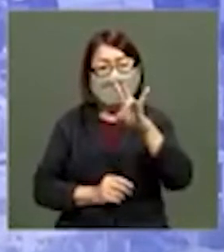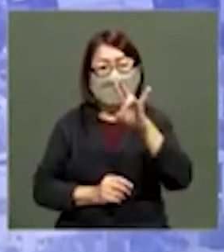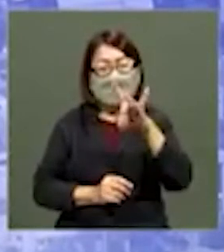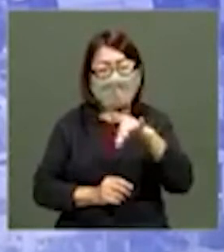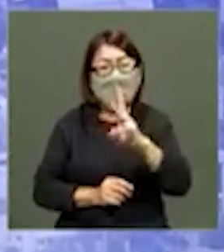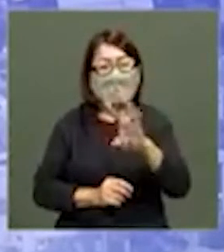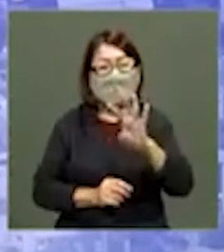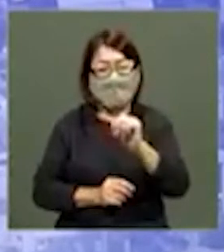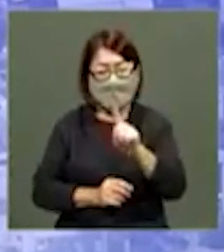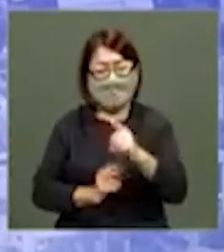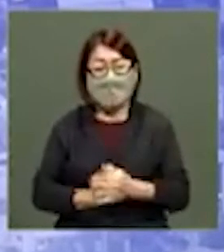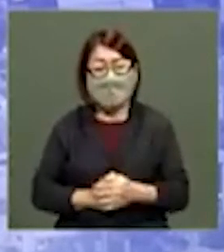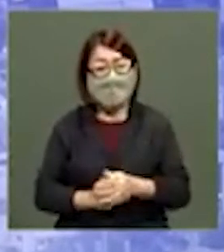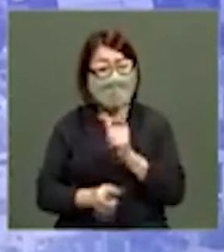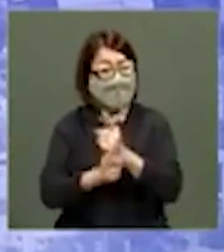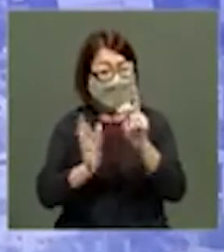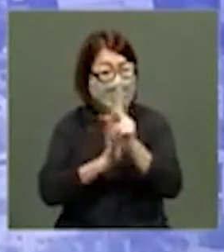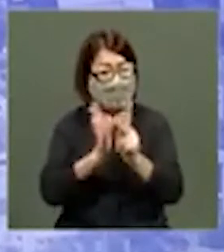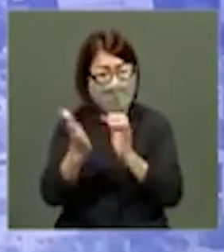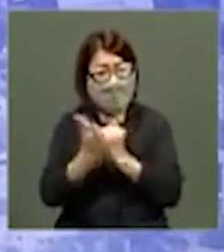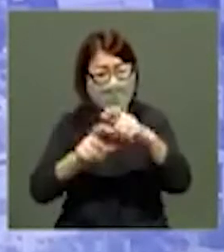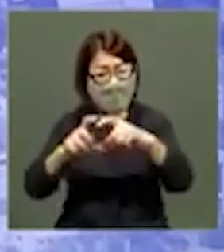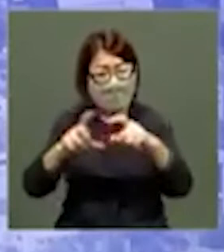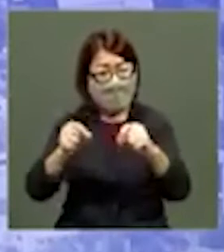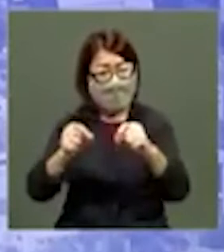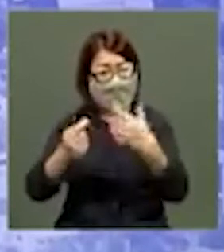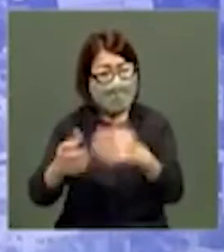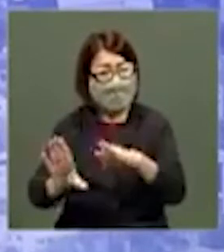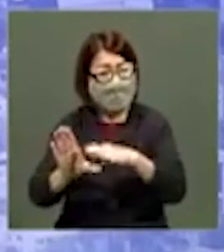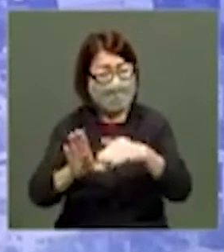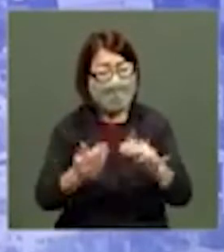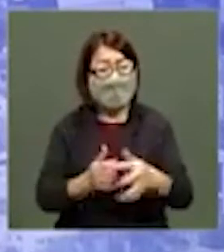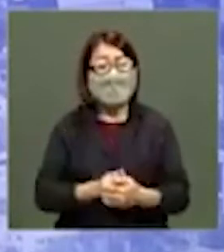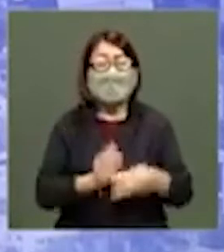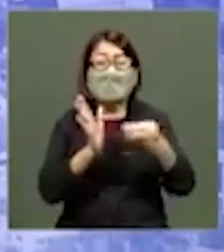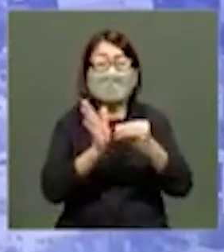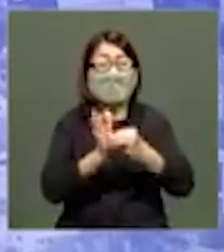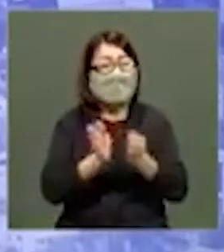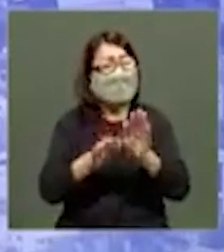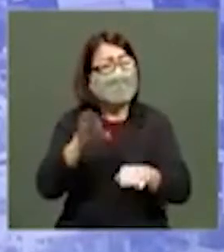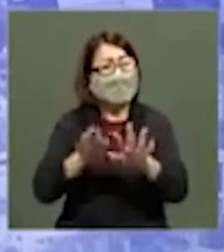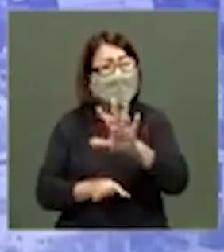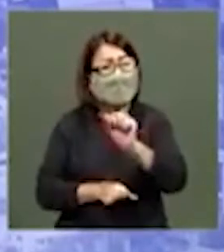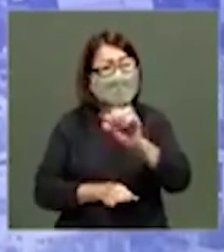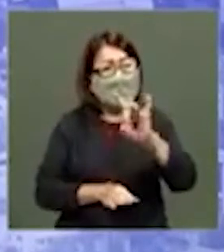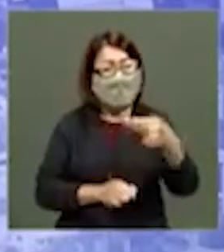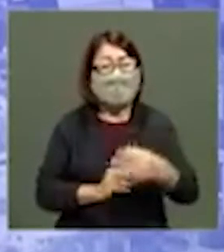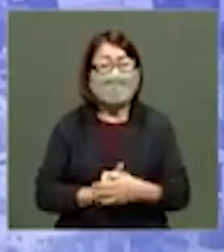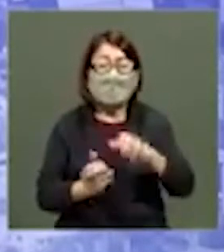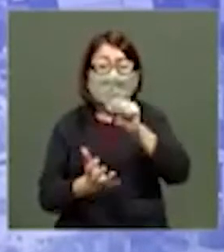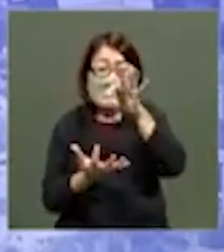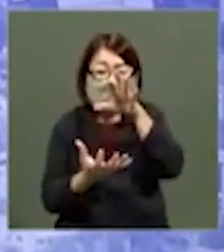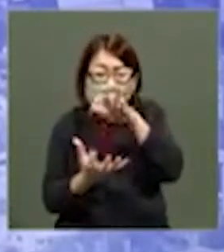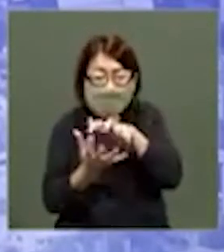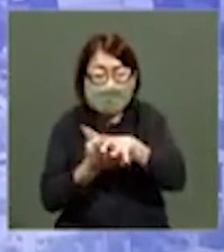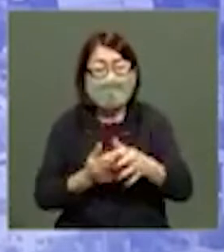1,318,641 คนอันนี้ที่ถูกต้องตามกฎหมายกรุงเทพมหานครมีถึงประมาณ 580,000 โดยประมาณสมุทรสาคร